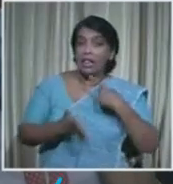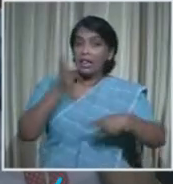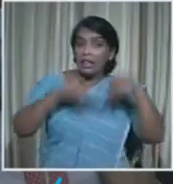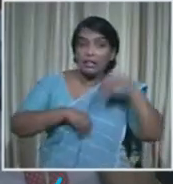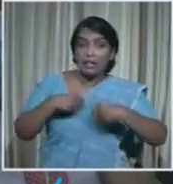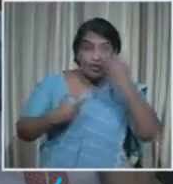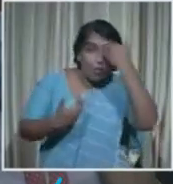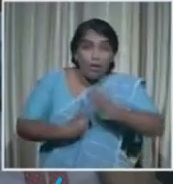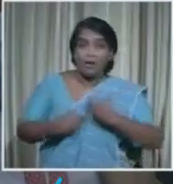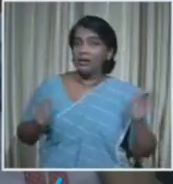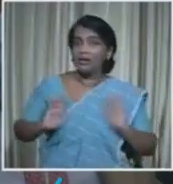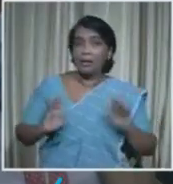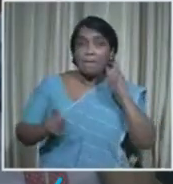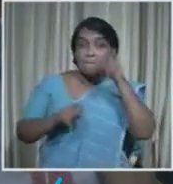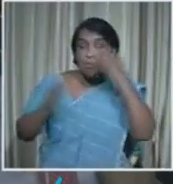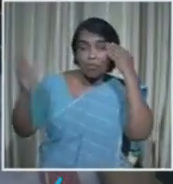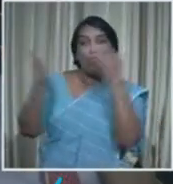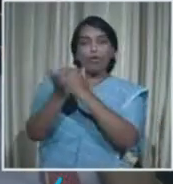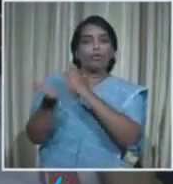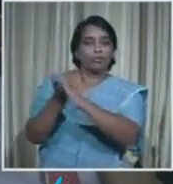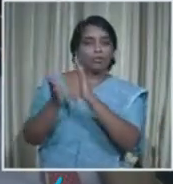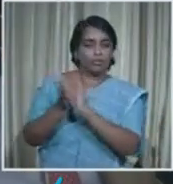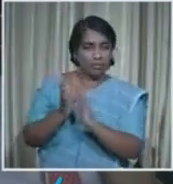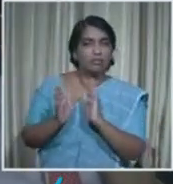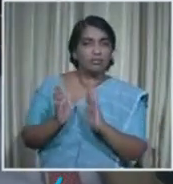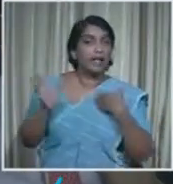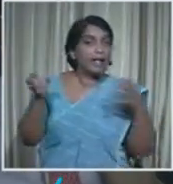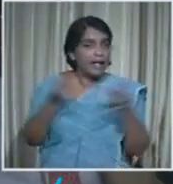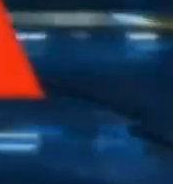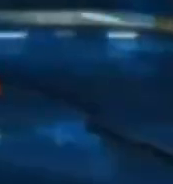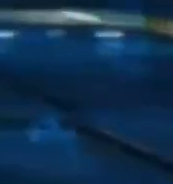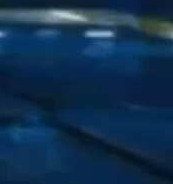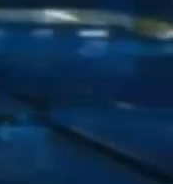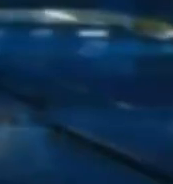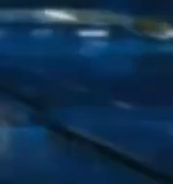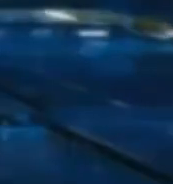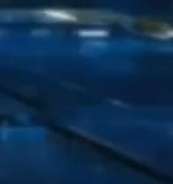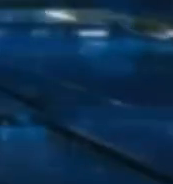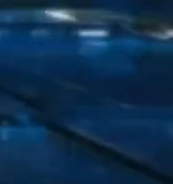අරමුණු නෙමෙයි. අපි මිනිස්සු වෙනුවෙන් ඉන්න ඕනි. එකතු වෙන්න ඕනි. බුද්ධිගපතේ